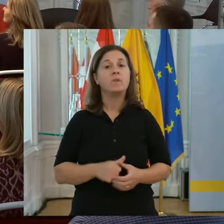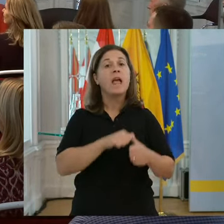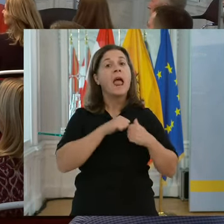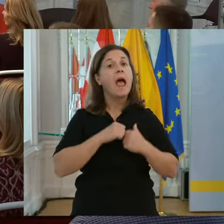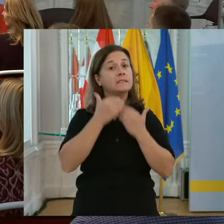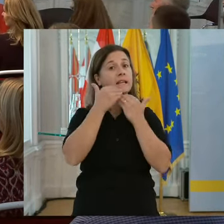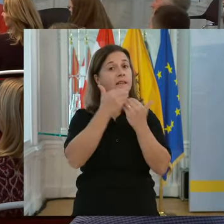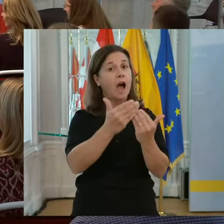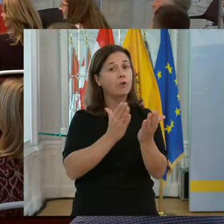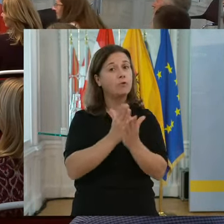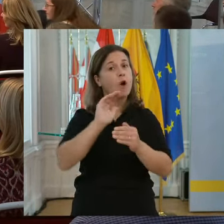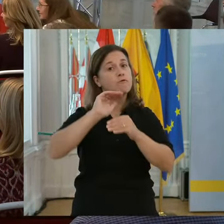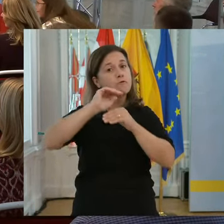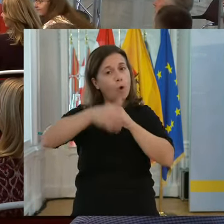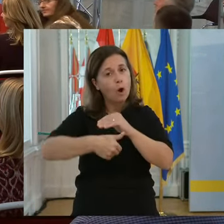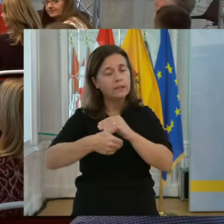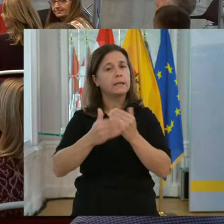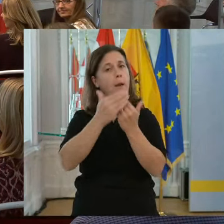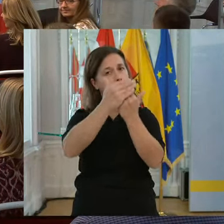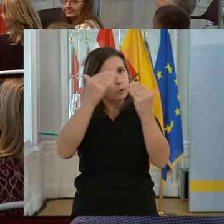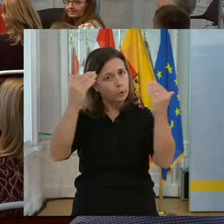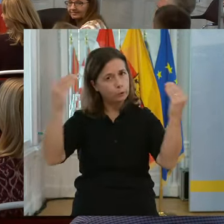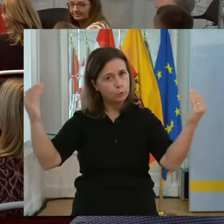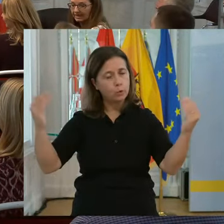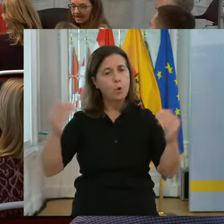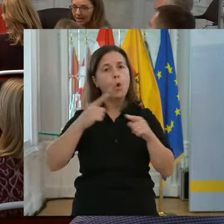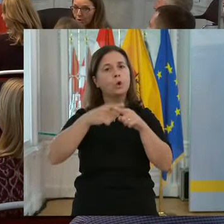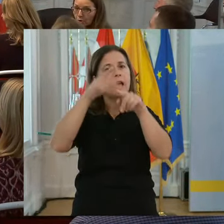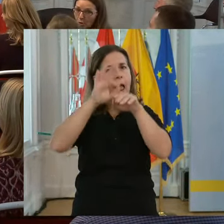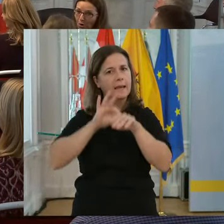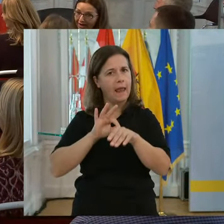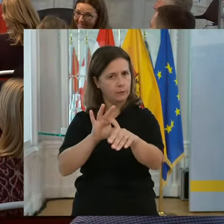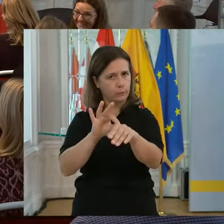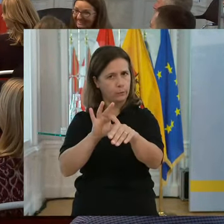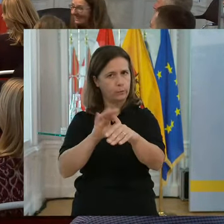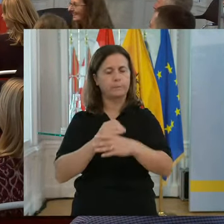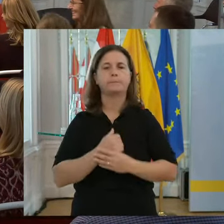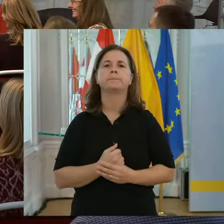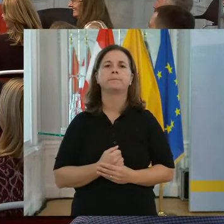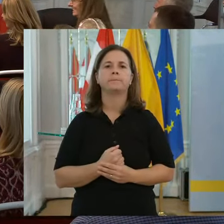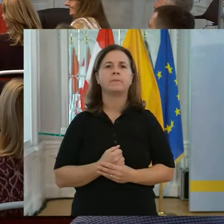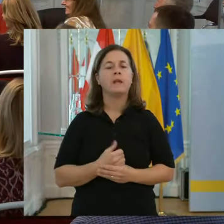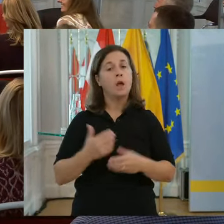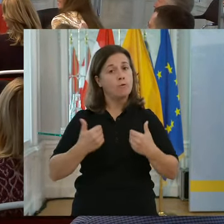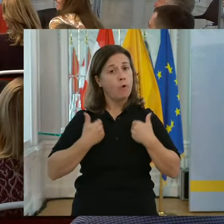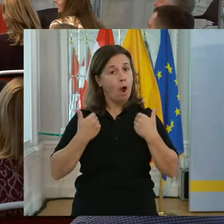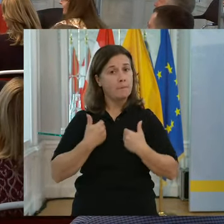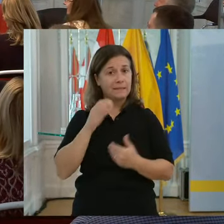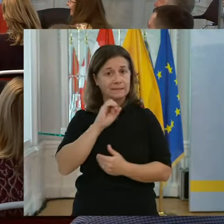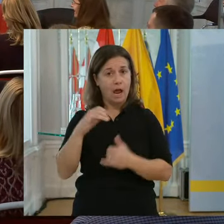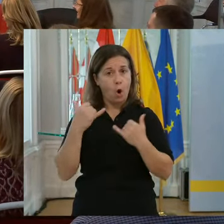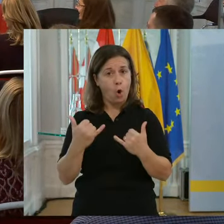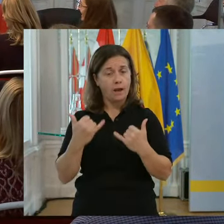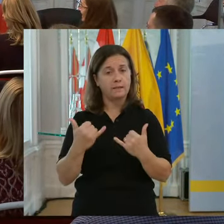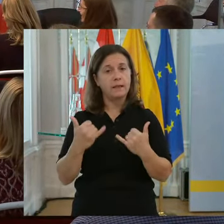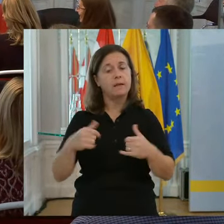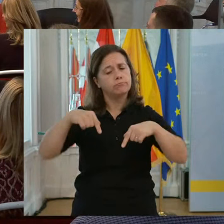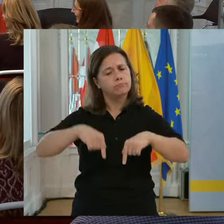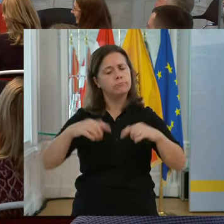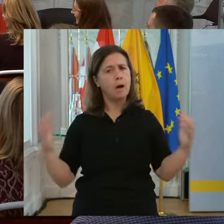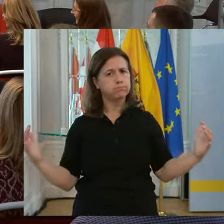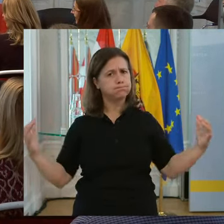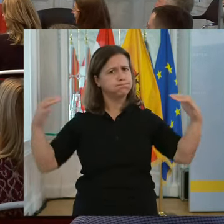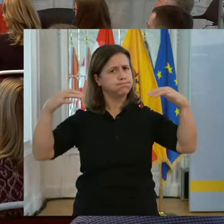Herzlichen Dank für die freundliche Begrüßung und Einleitung. Ich freue mich sehr, dass wir heute hier so